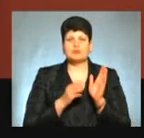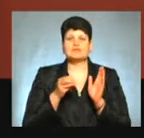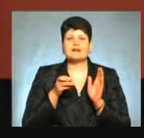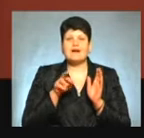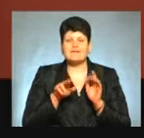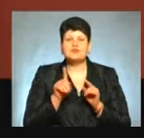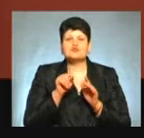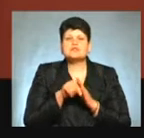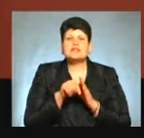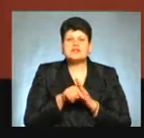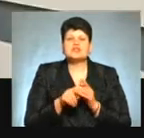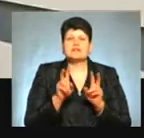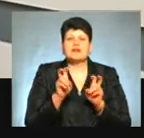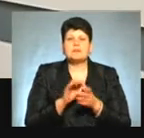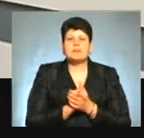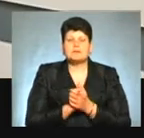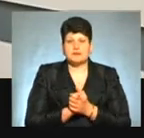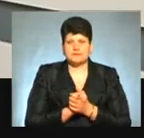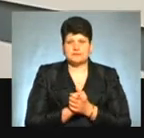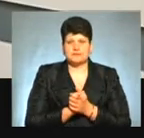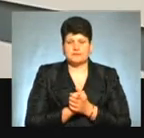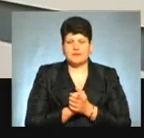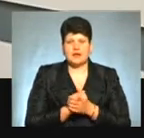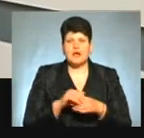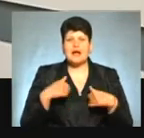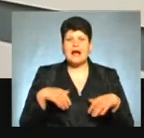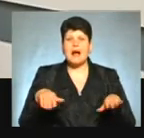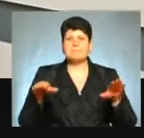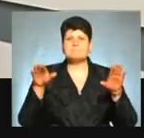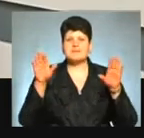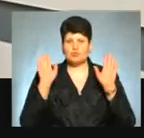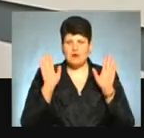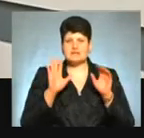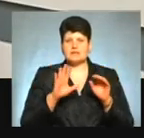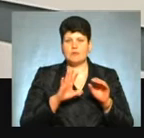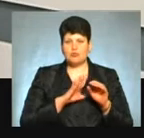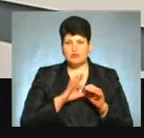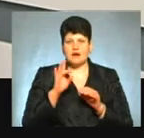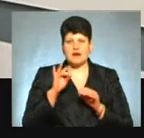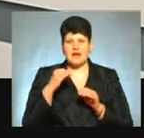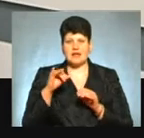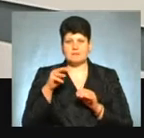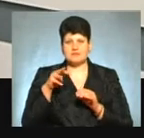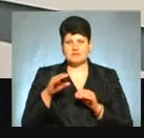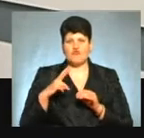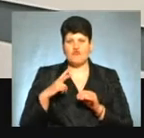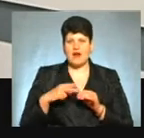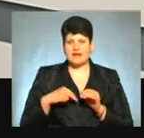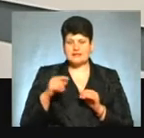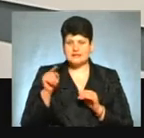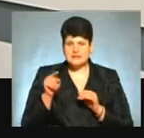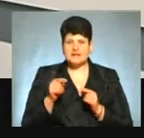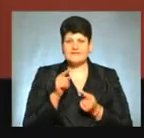все-таки термін примирення? Капітуляція була як така підписана в Реймсі, це сучасна Франція, ось